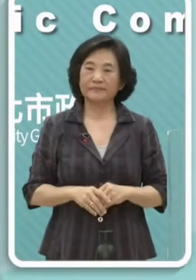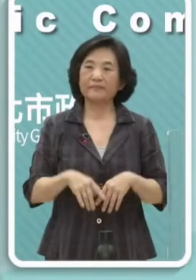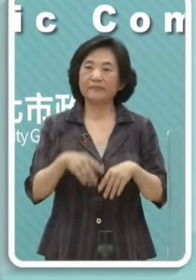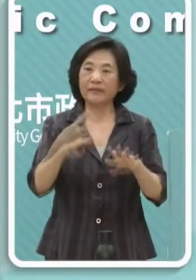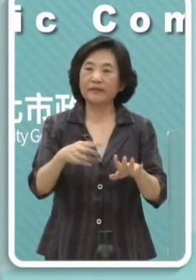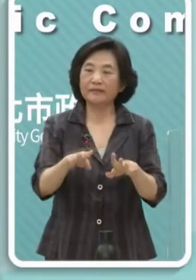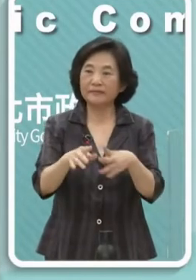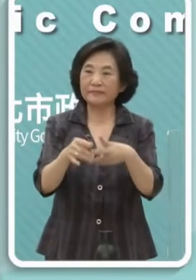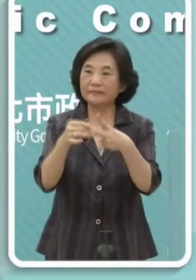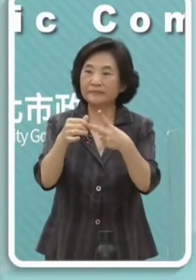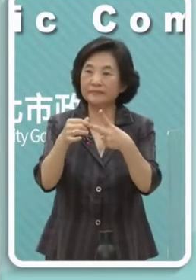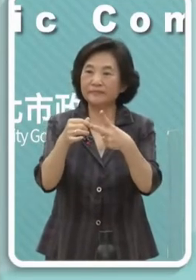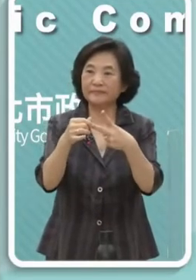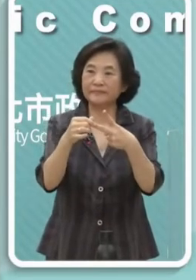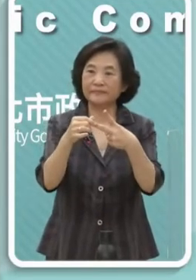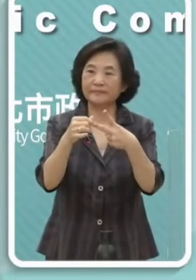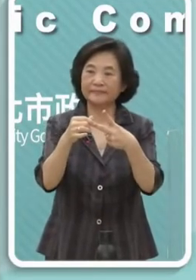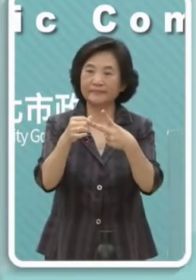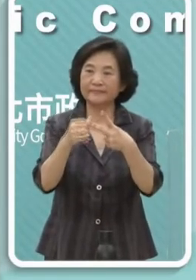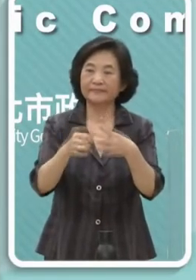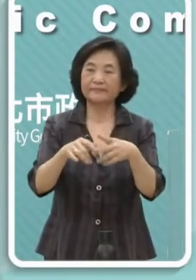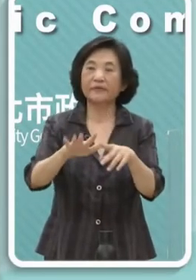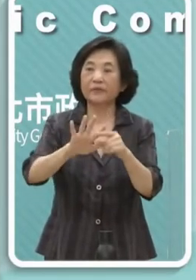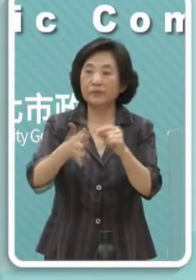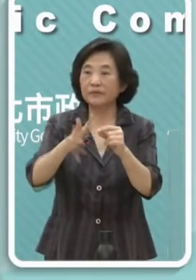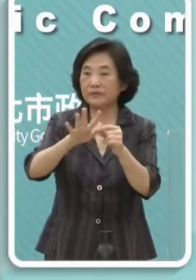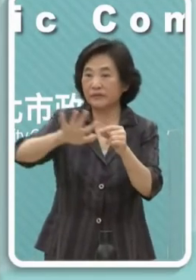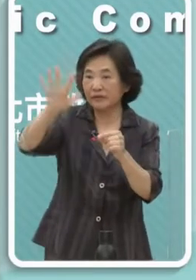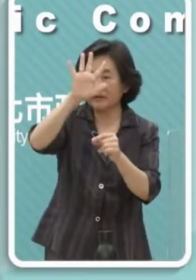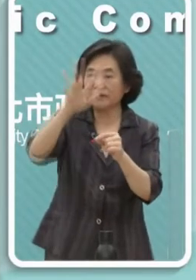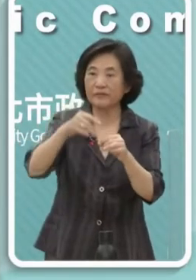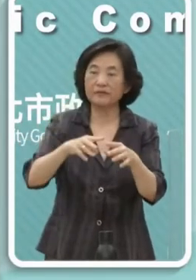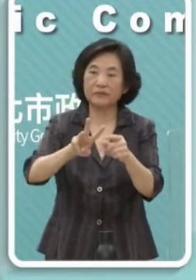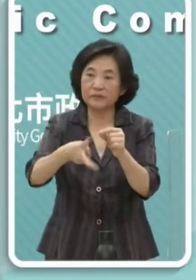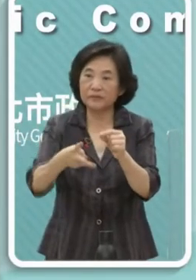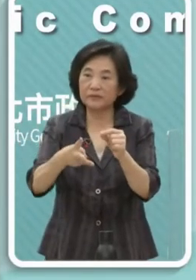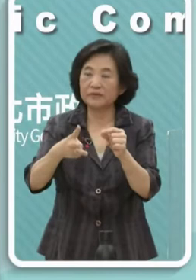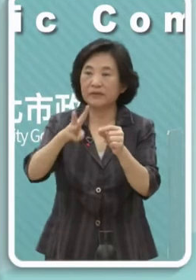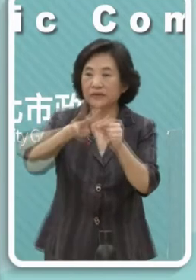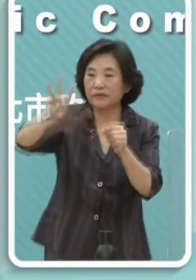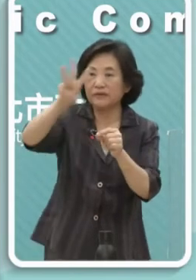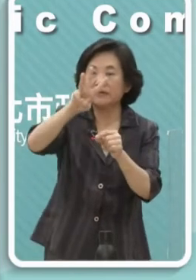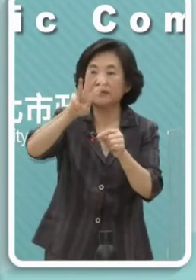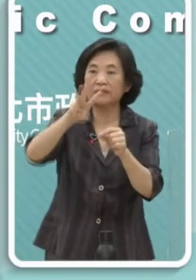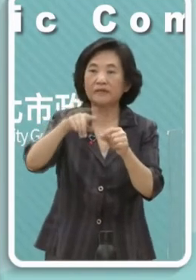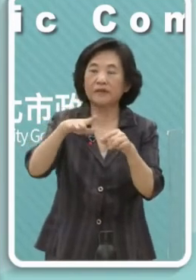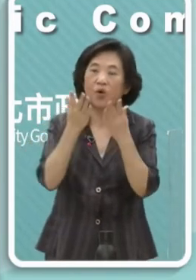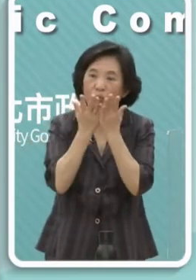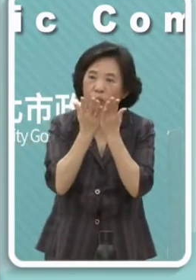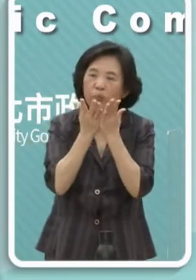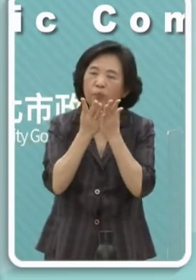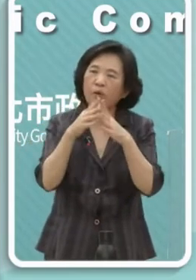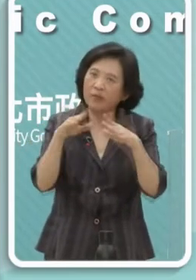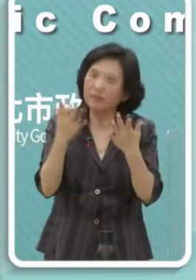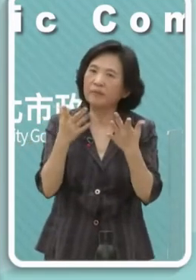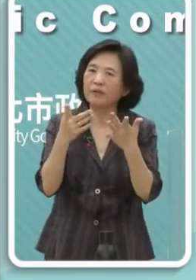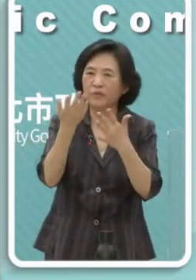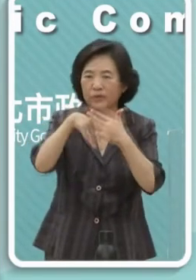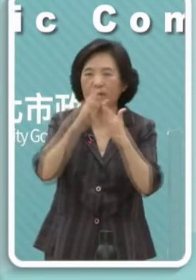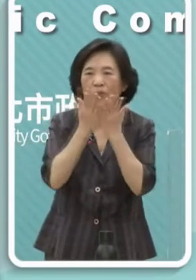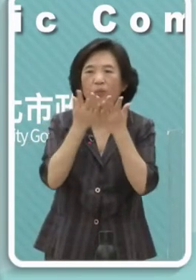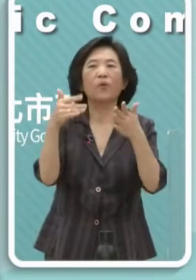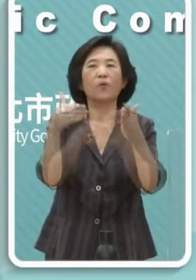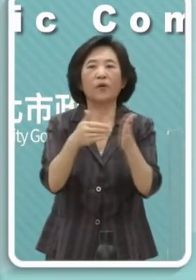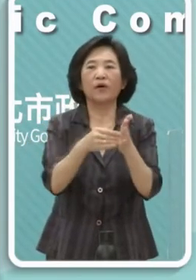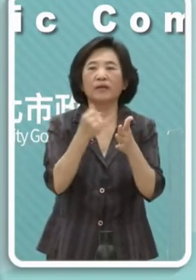二点就是提到说国高中啊，其实国三跟高三课程大概都结束了，那他们就可